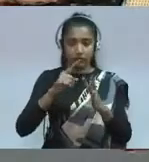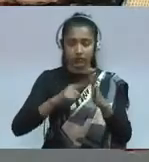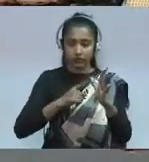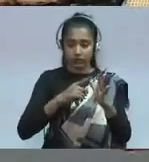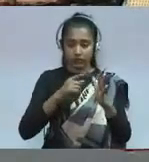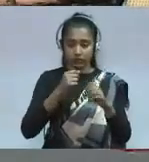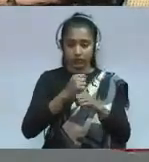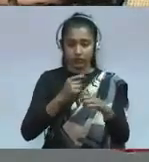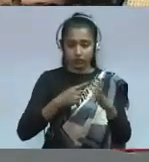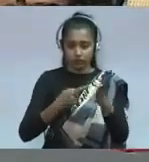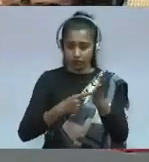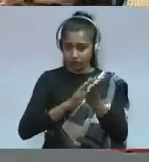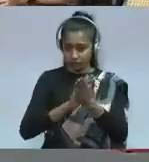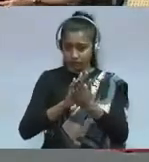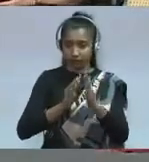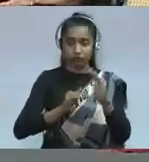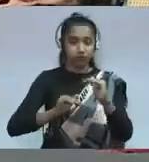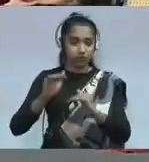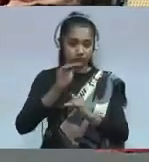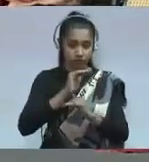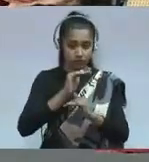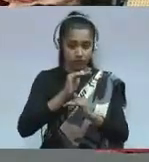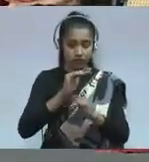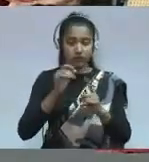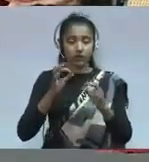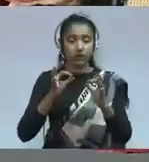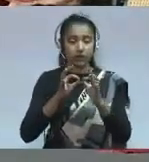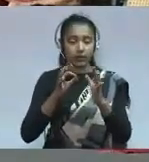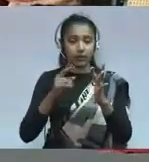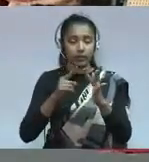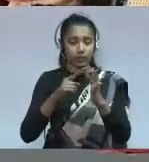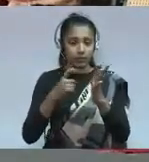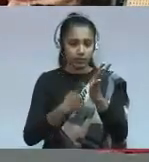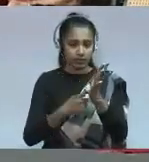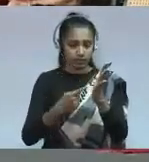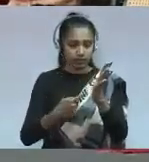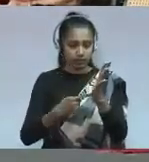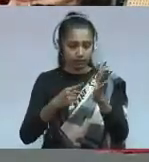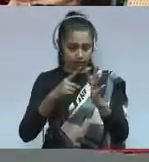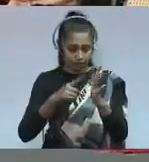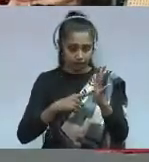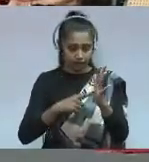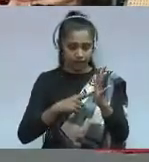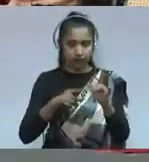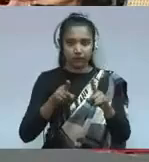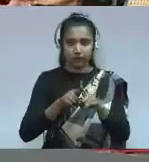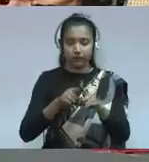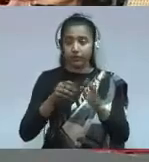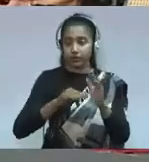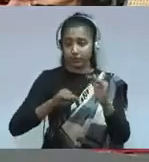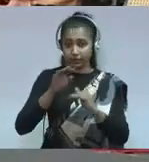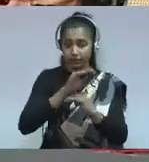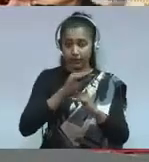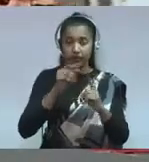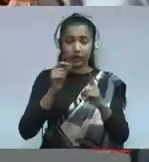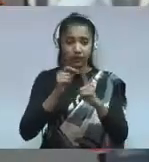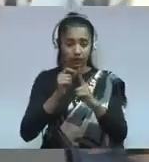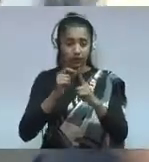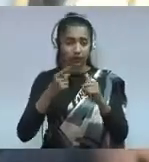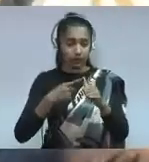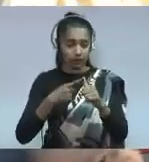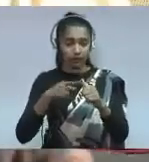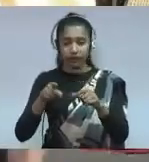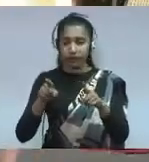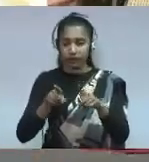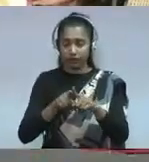පෙරේරා, මහාචාර්ය බර්ටි විධානපතිරණ, මහාචාර්ය ප්‍රියන්ත ඈපා, මහාචාර්ය